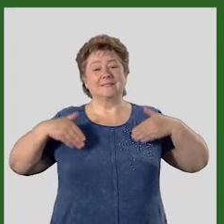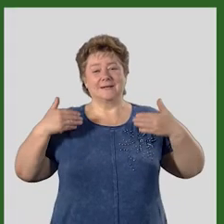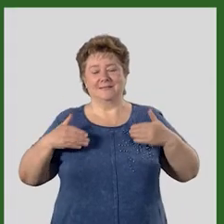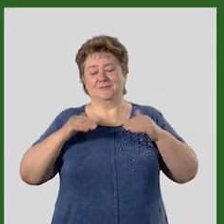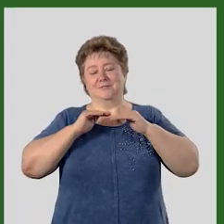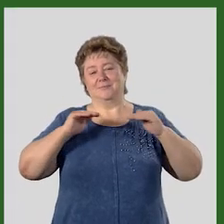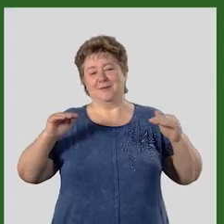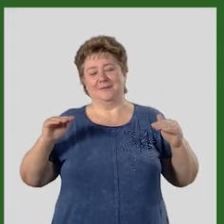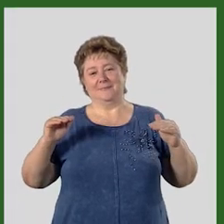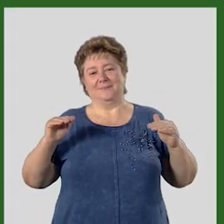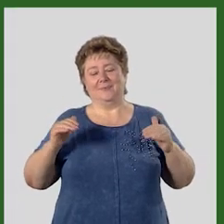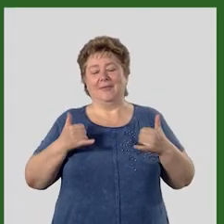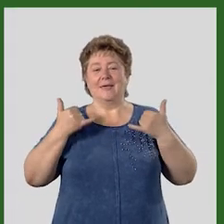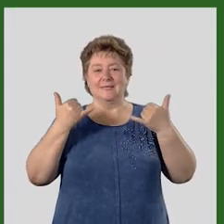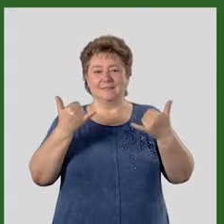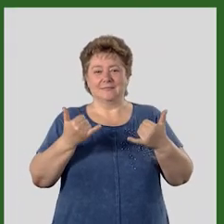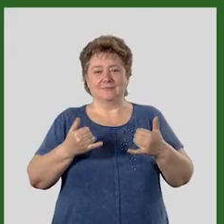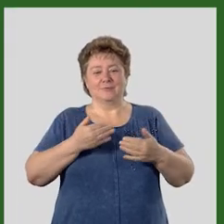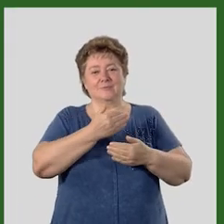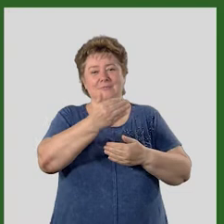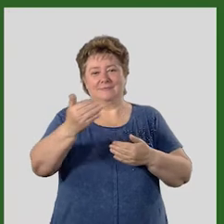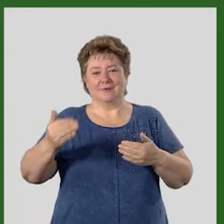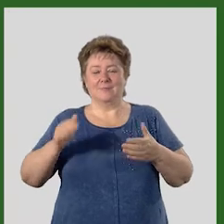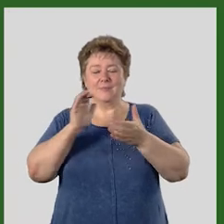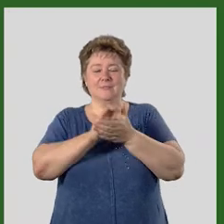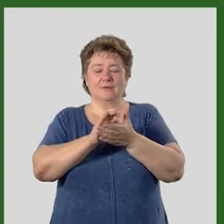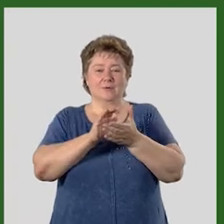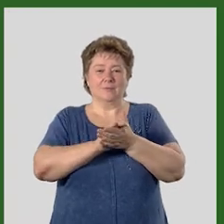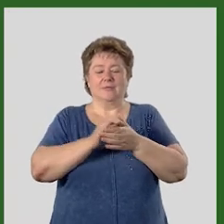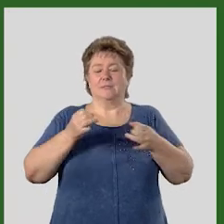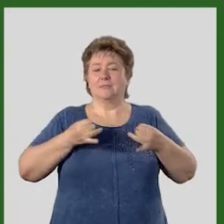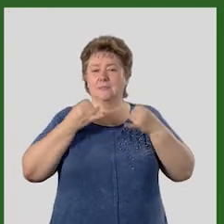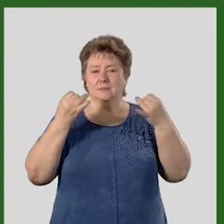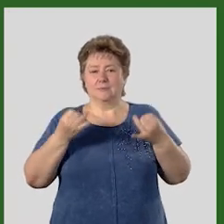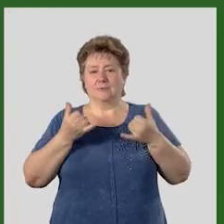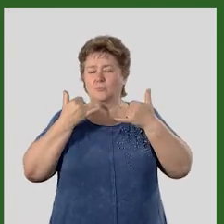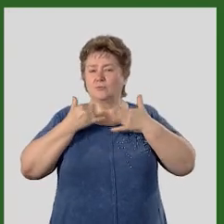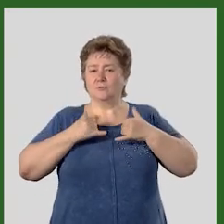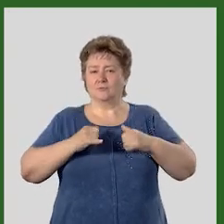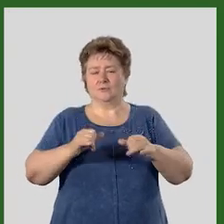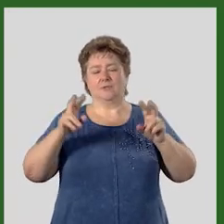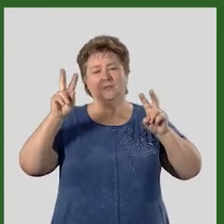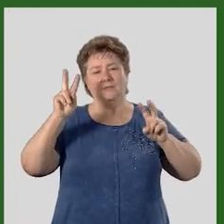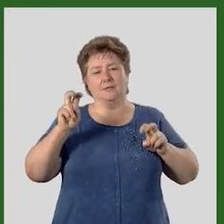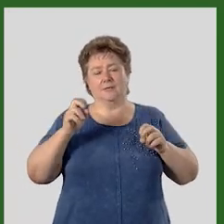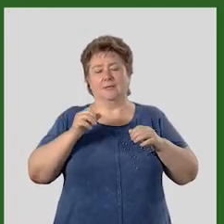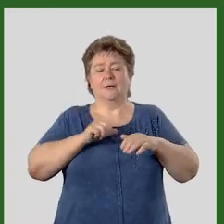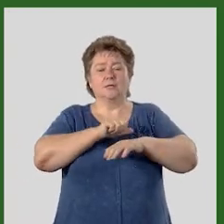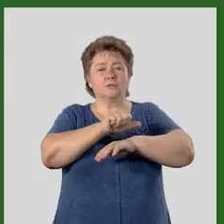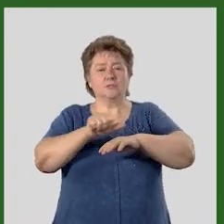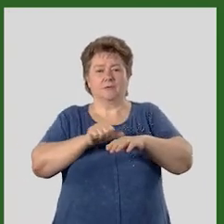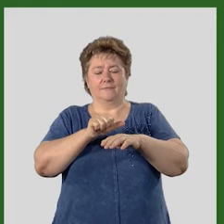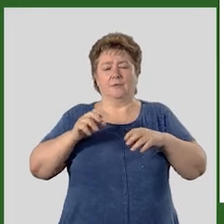Здравствуйте, ребята! Сегодня мы с вами познакомимся с интересной и удивительной темой –